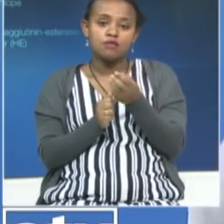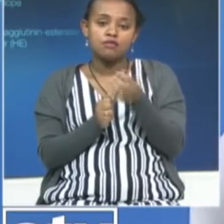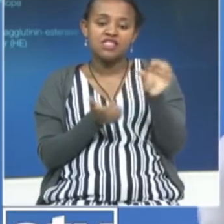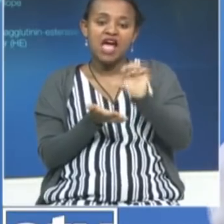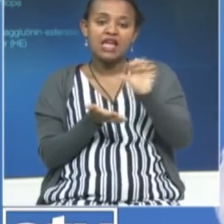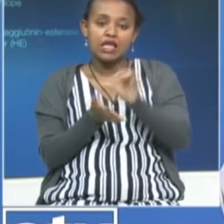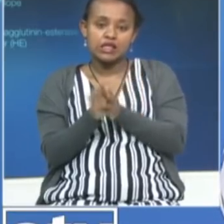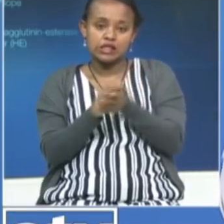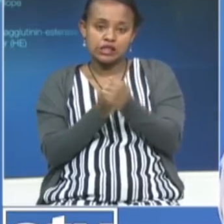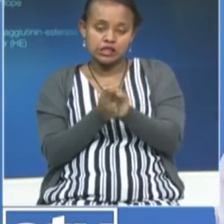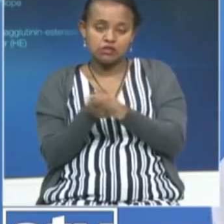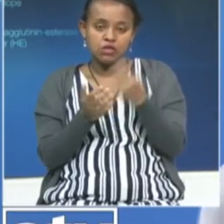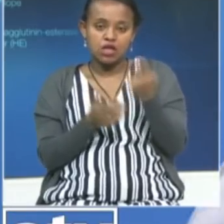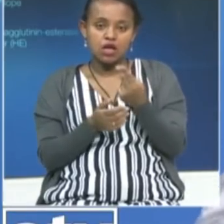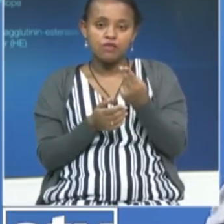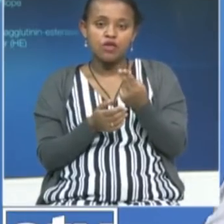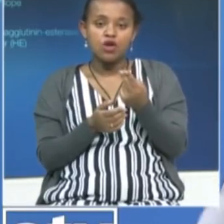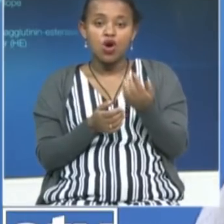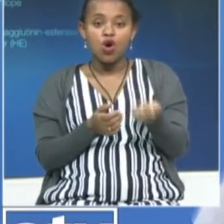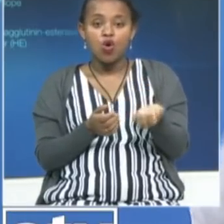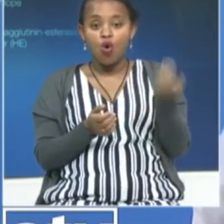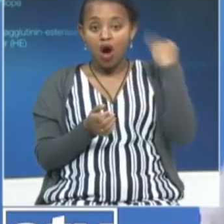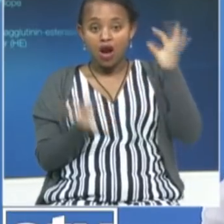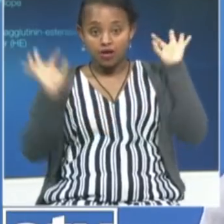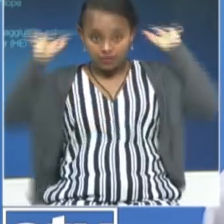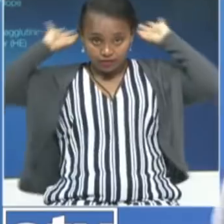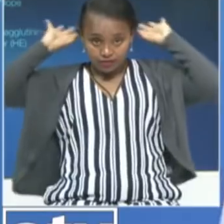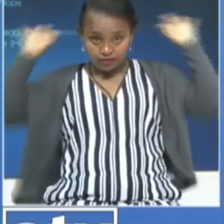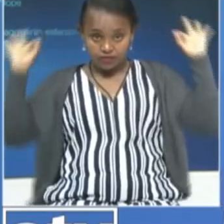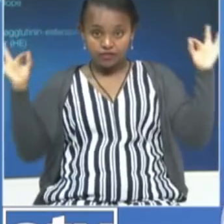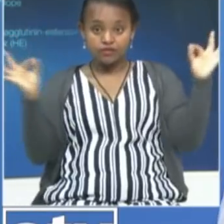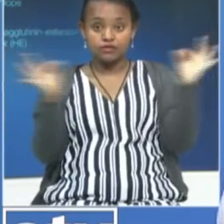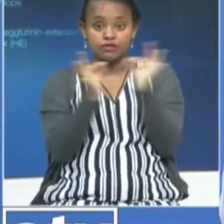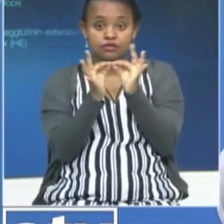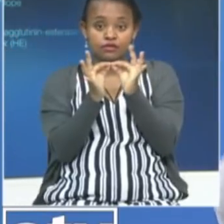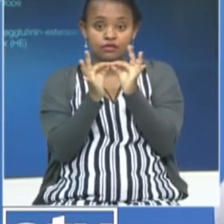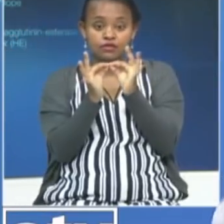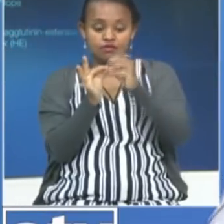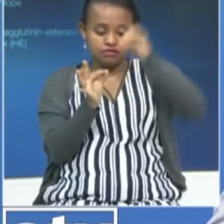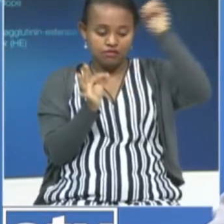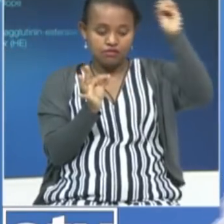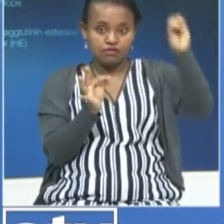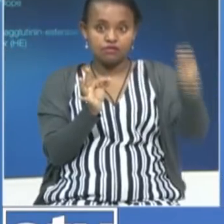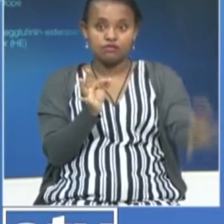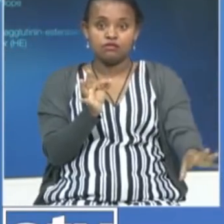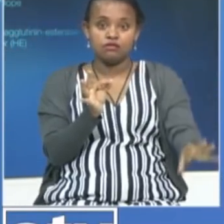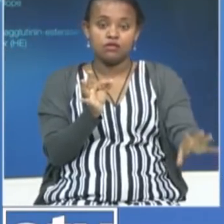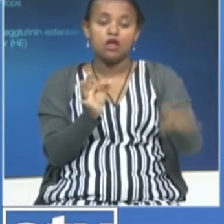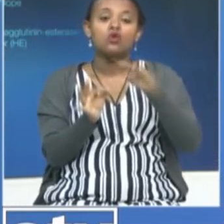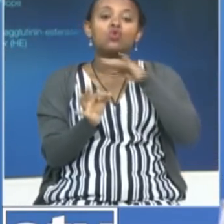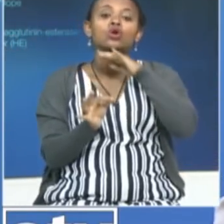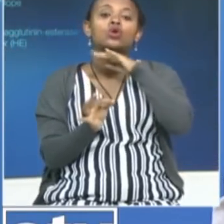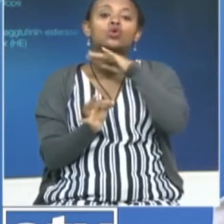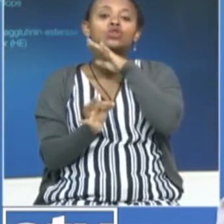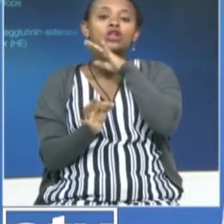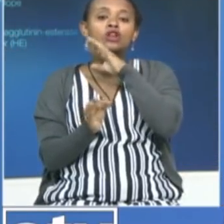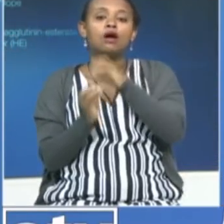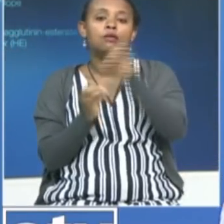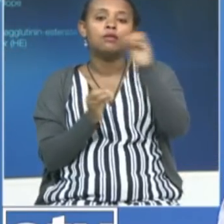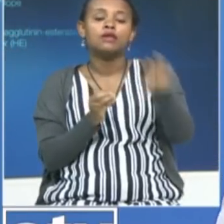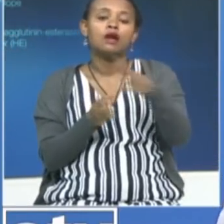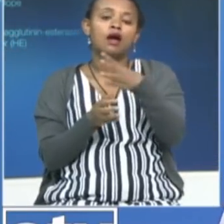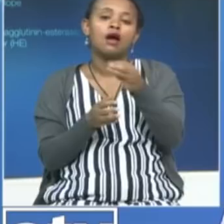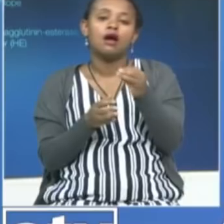መጠቀም ከኋላ የማስኩን ይዘን ወደፊት እንዲህ በማስወገድ ወዲያሁኑ ወደ ቆሻሻ